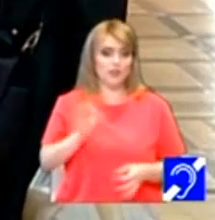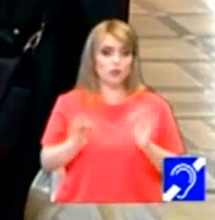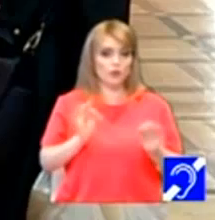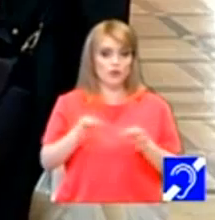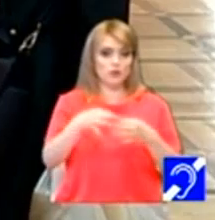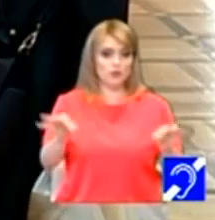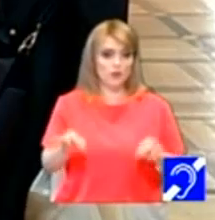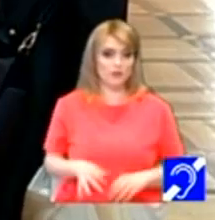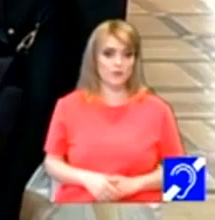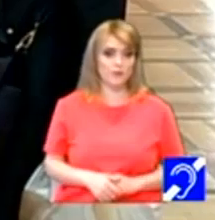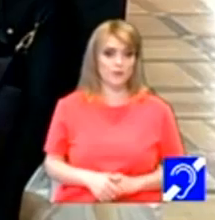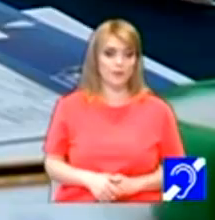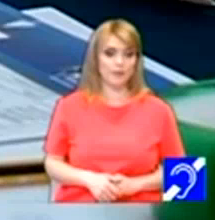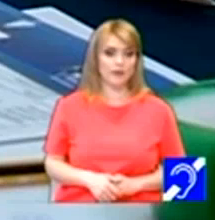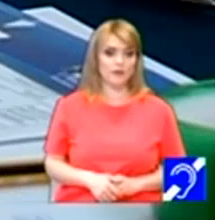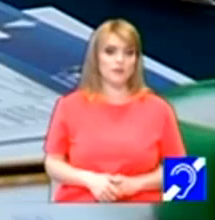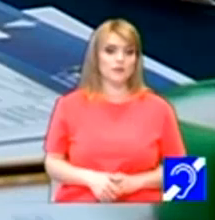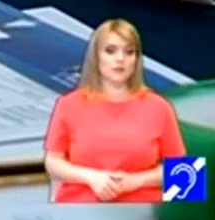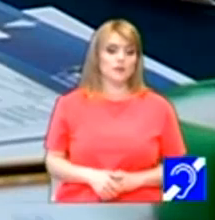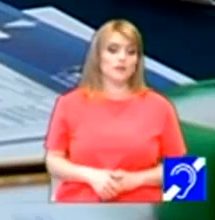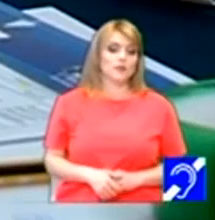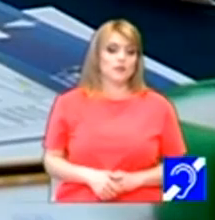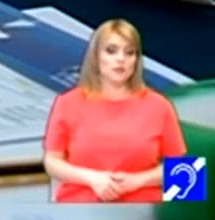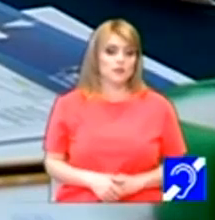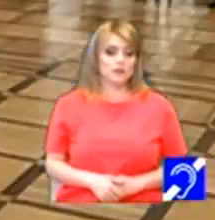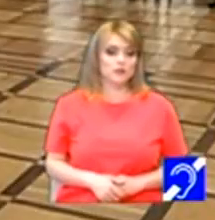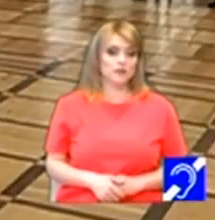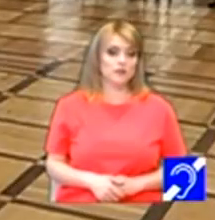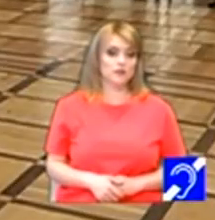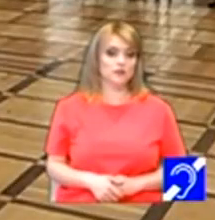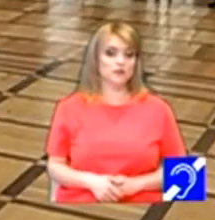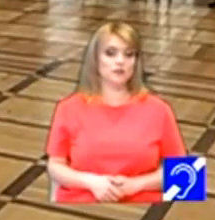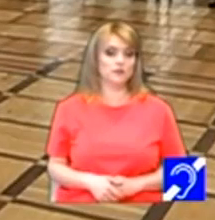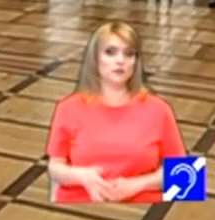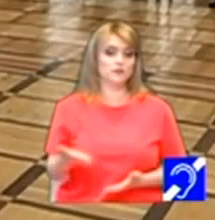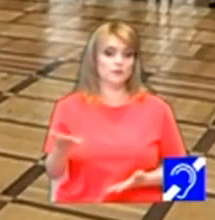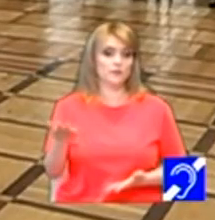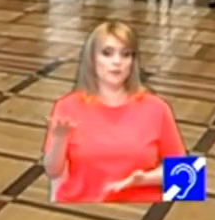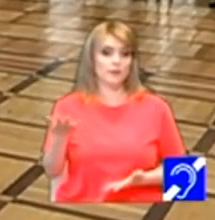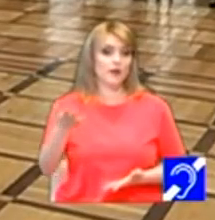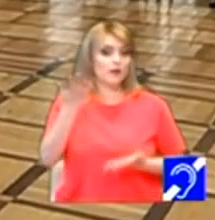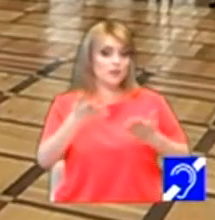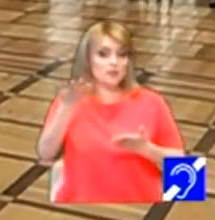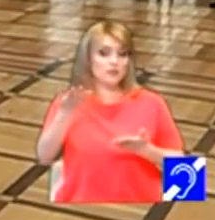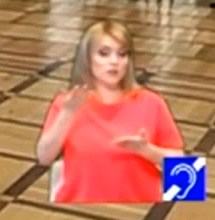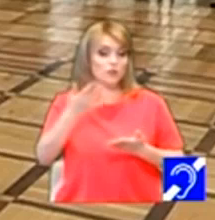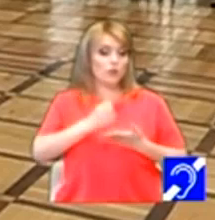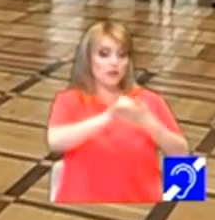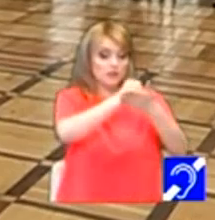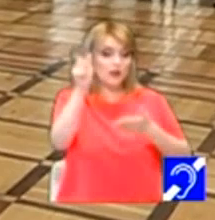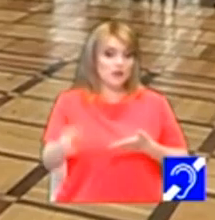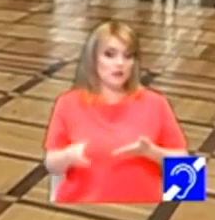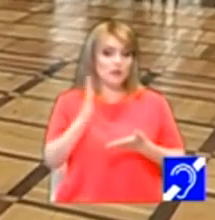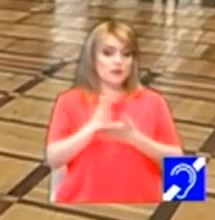Dacă persoana dată nu obiectează în privința hotărârii de excludere din cursă, atunci el se exclude din cursă. Dacă el